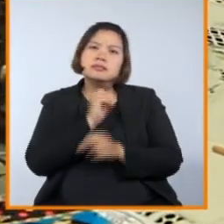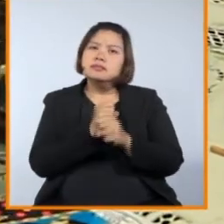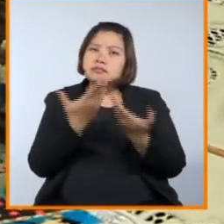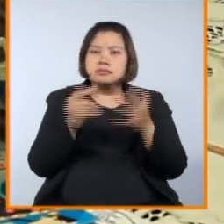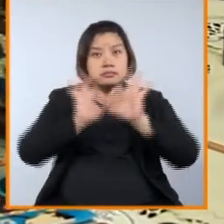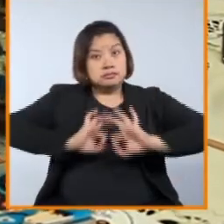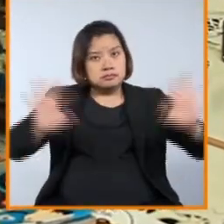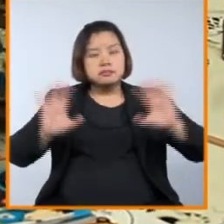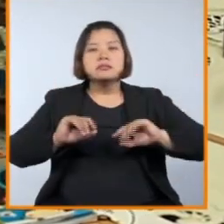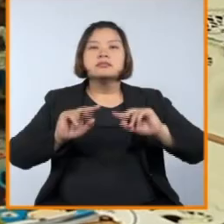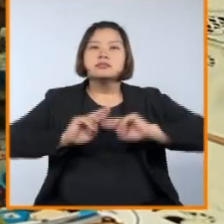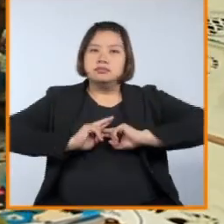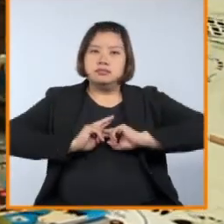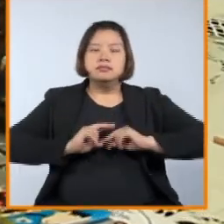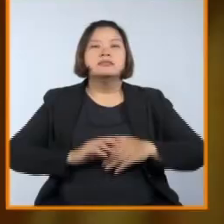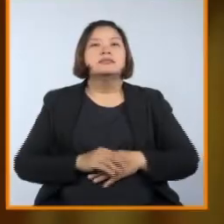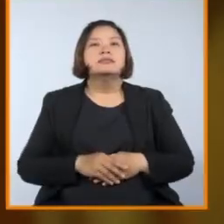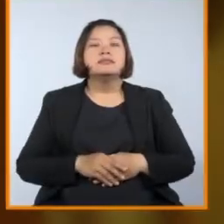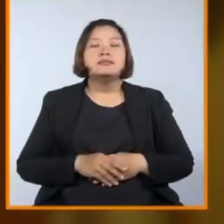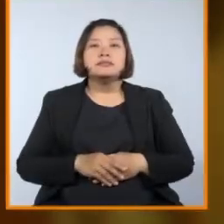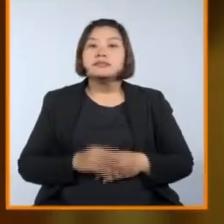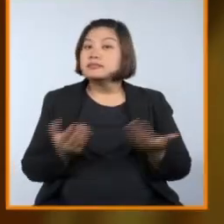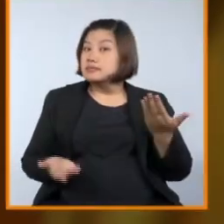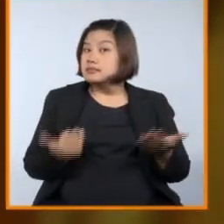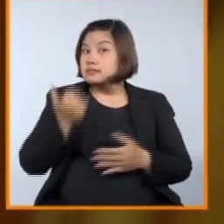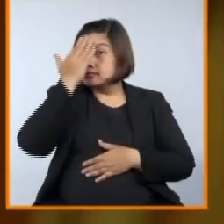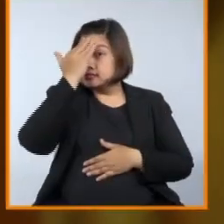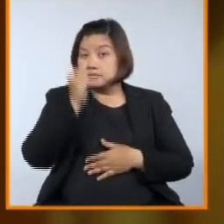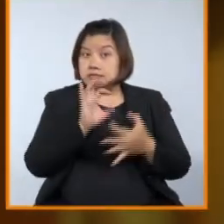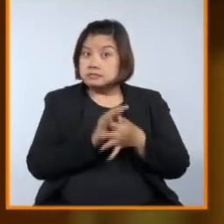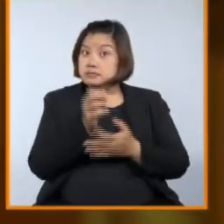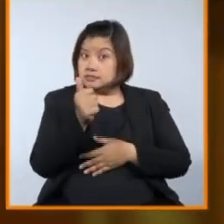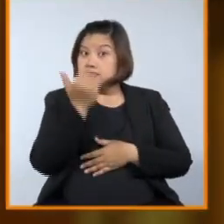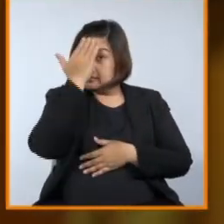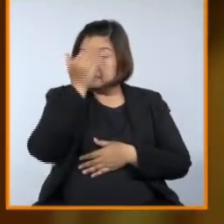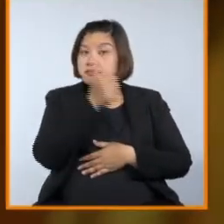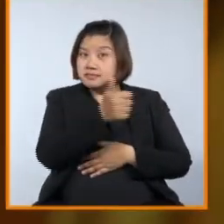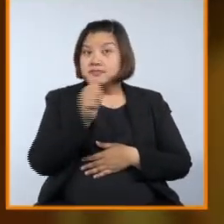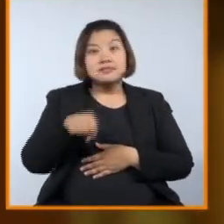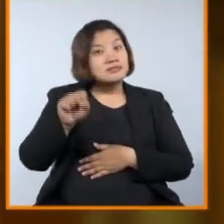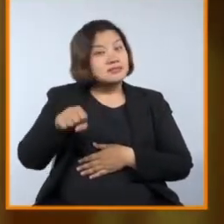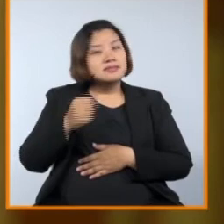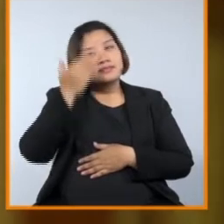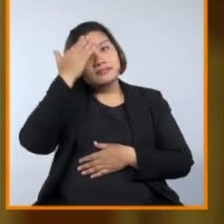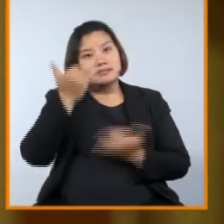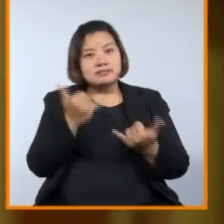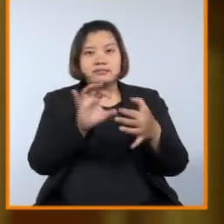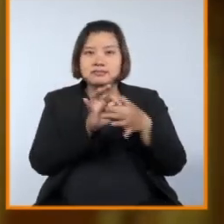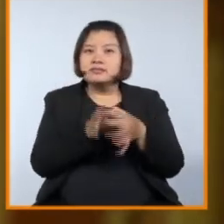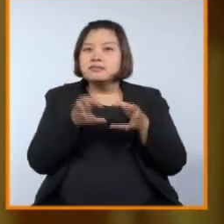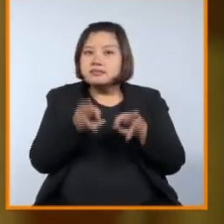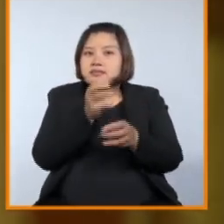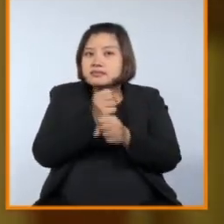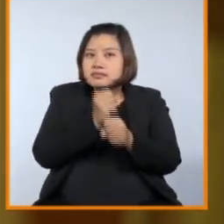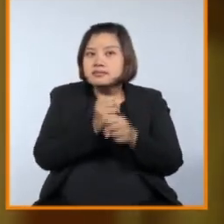ให้ได้ เป็นยังไงบ้างครับคุณผู้ชมถือว่าน่าสนใจและน่าติดตามมากๆเลยจริงๆนะครับและนี่ก็ถือเป็นอีกหนึ่งช่องทางใน